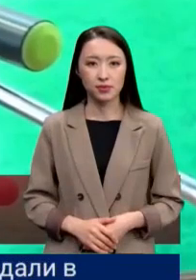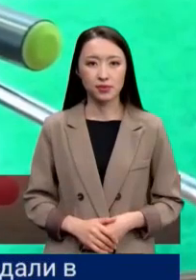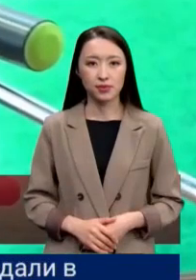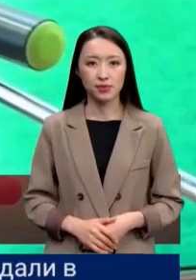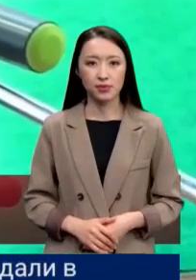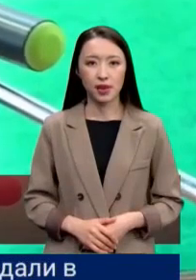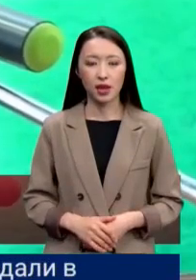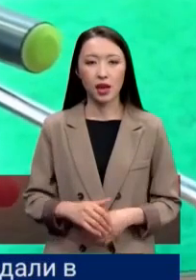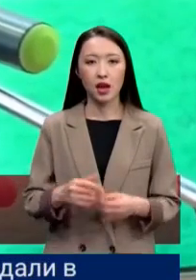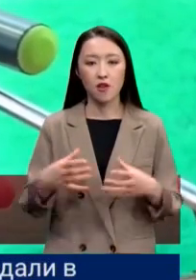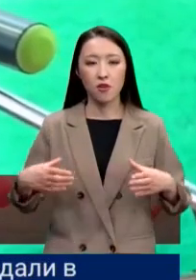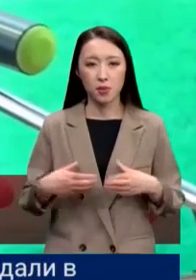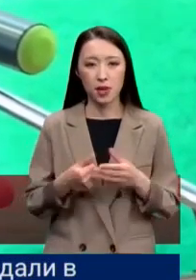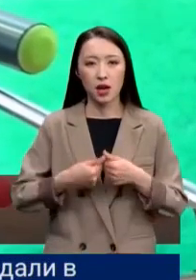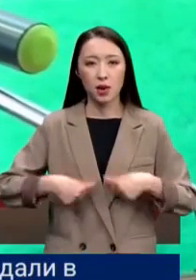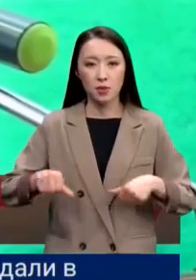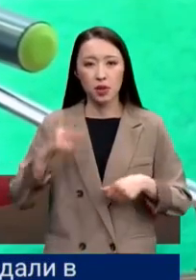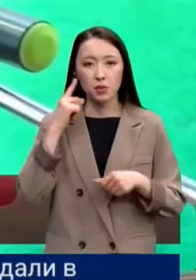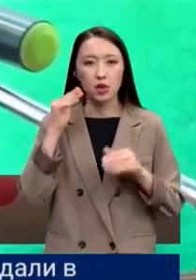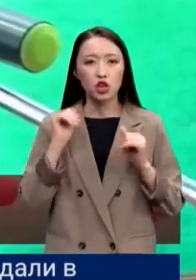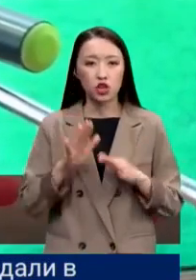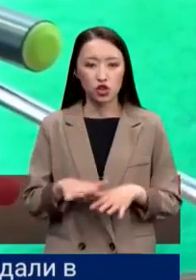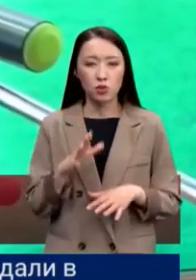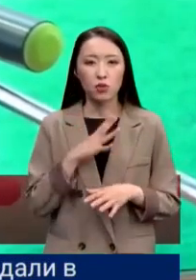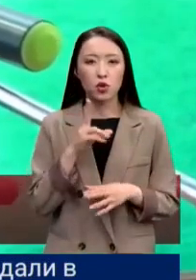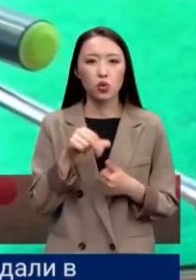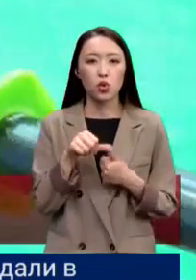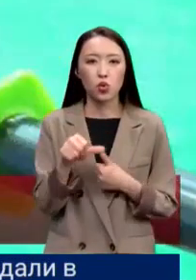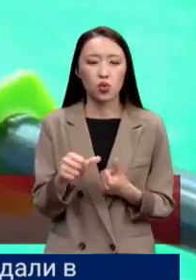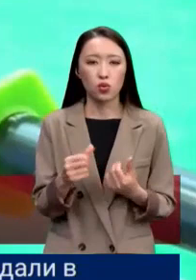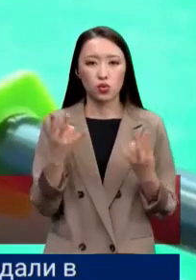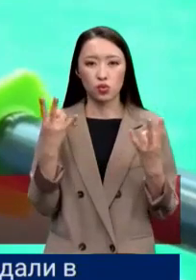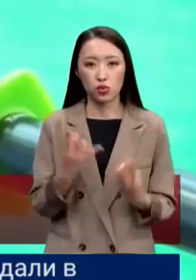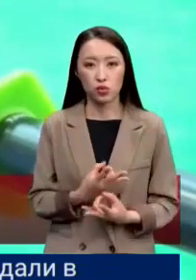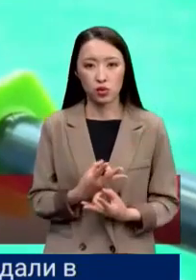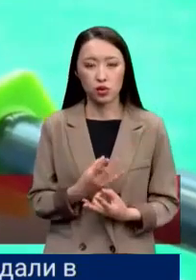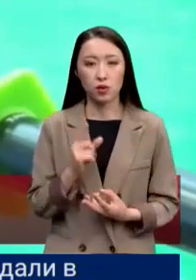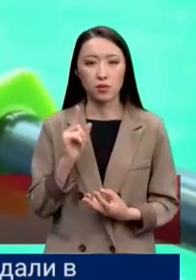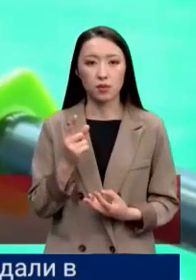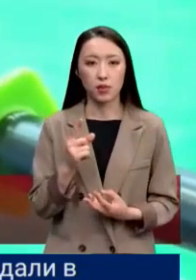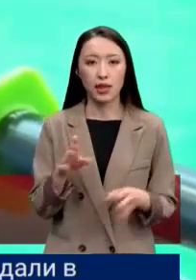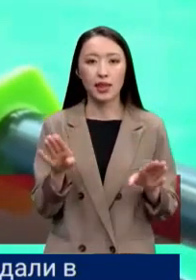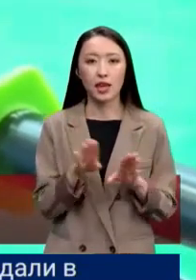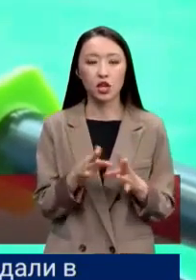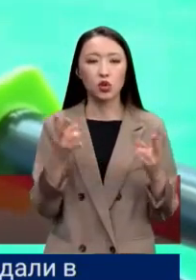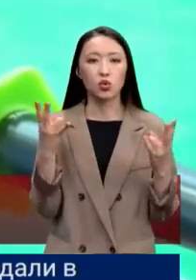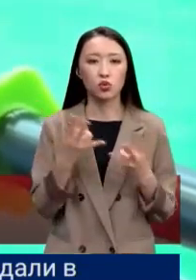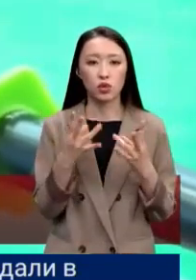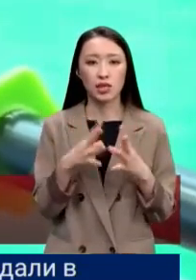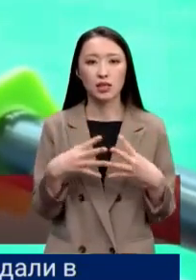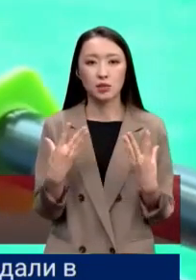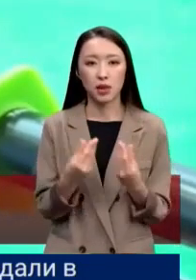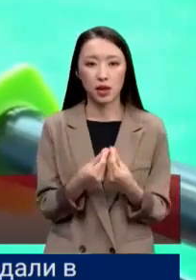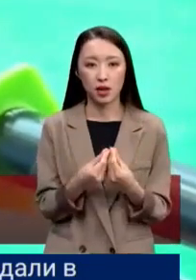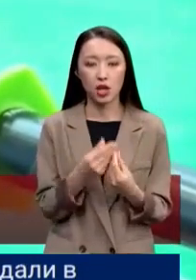Комиссионно приняли решение именно по самым остро нуждающимся. Так как таких нуждающихся